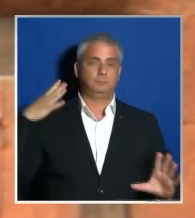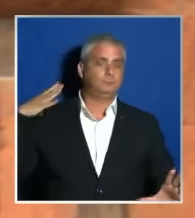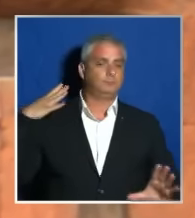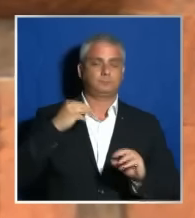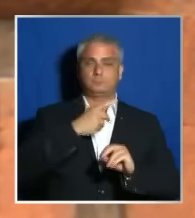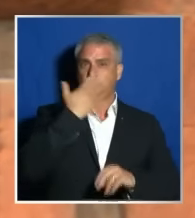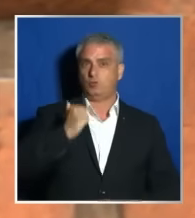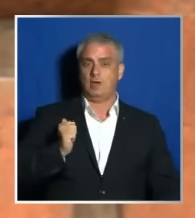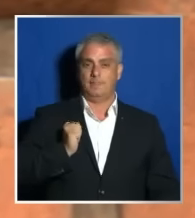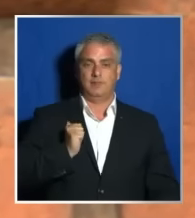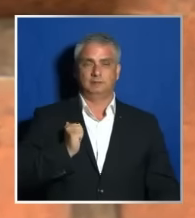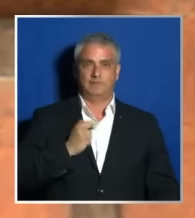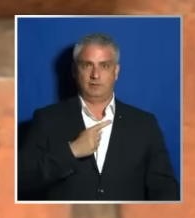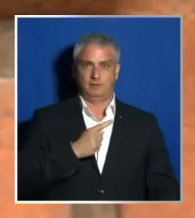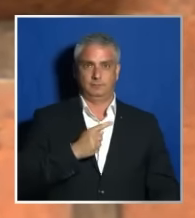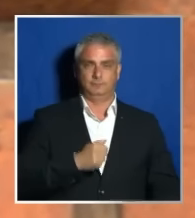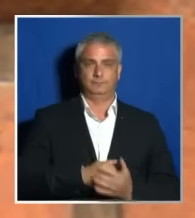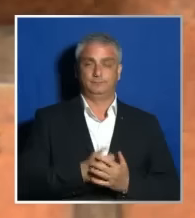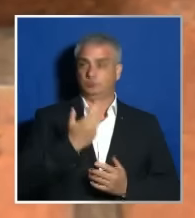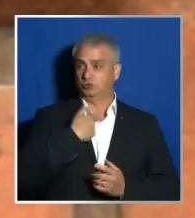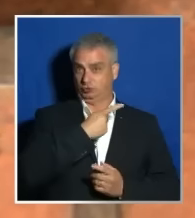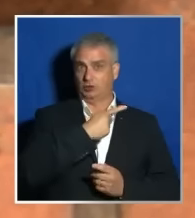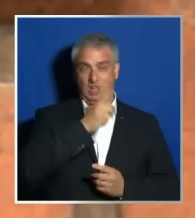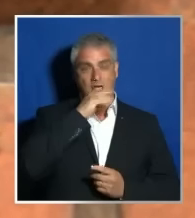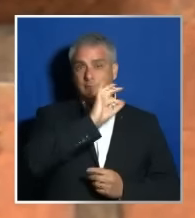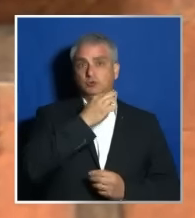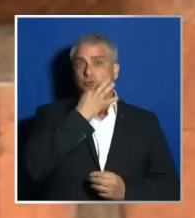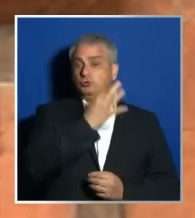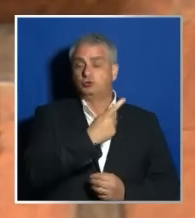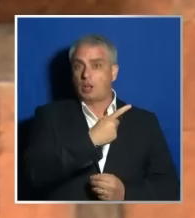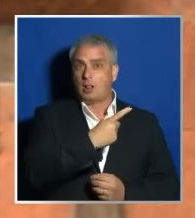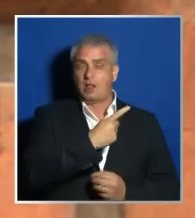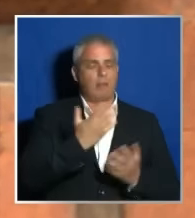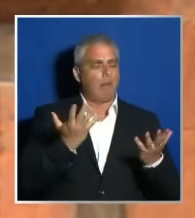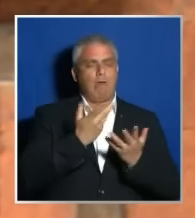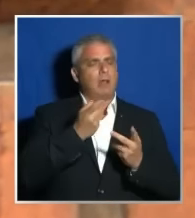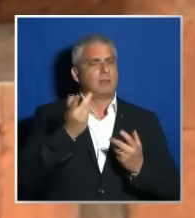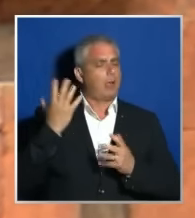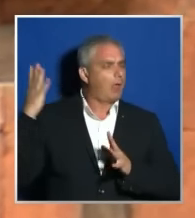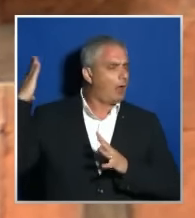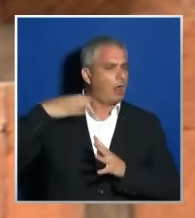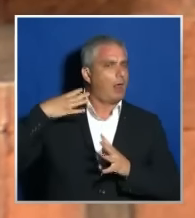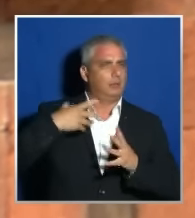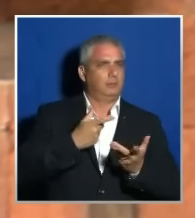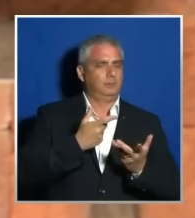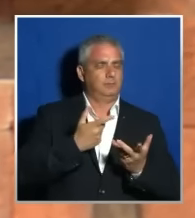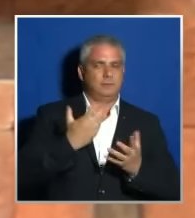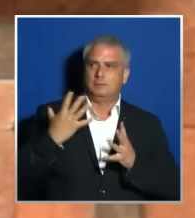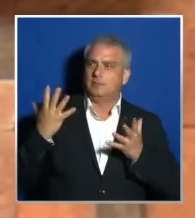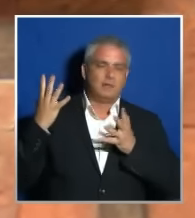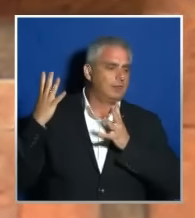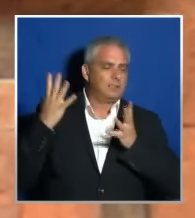לאורך שירותו הצבאי, כשאביו יחיאל שאל אותו, איך אתה סוחב עליך